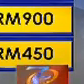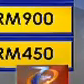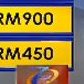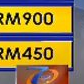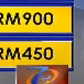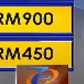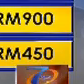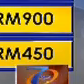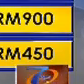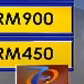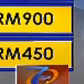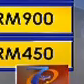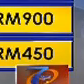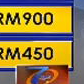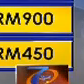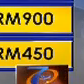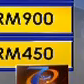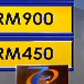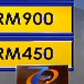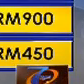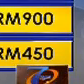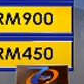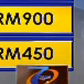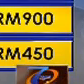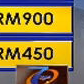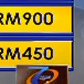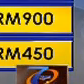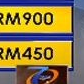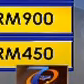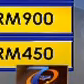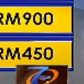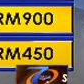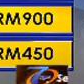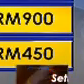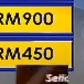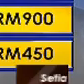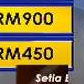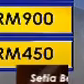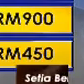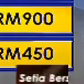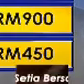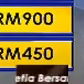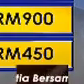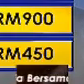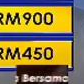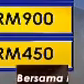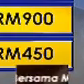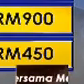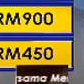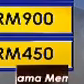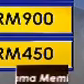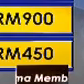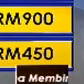BRIM kepada isi rumah berpendapatan RM3,000 hingga RM4,000 akan dinaikkan